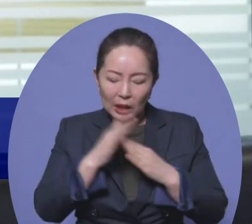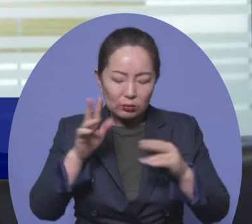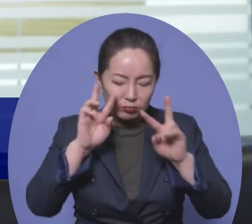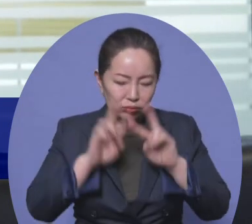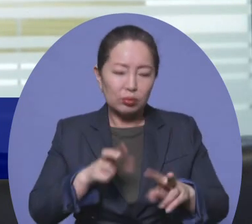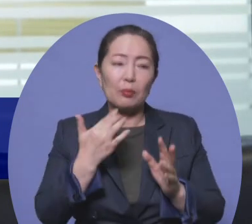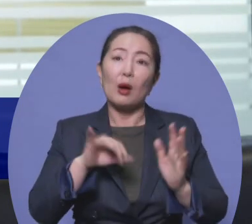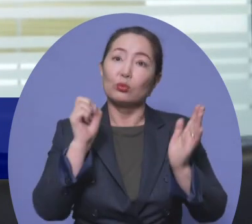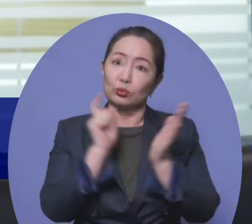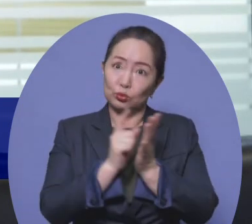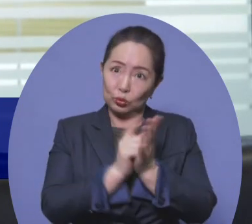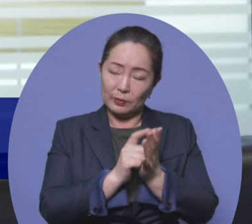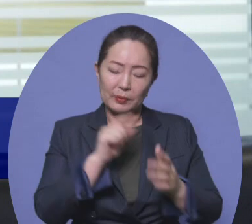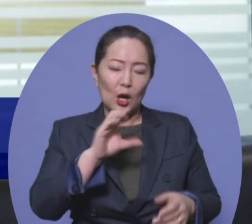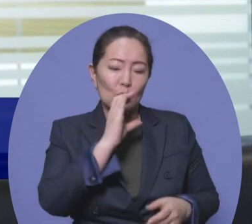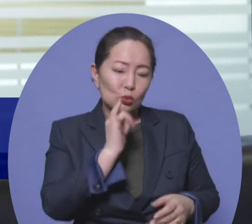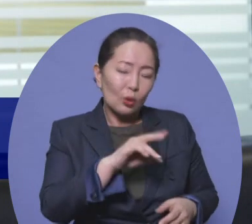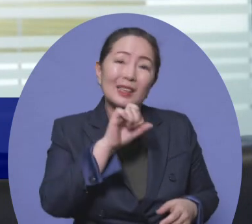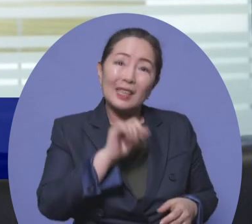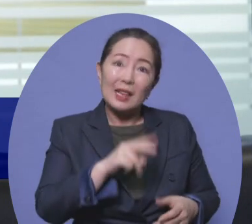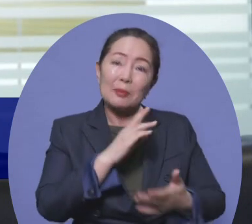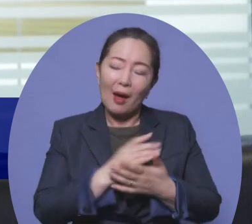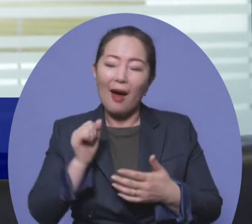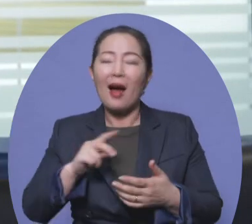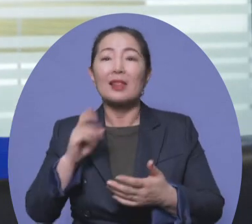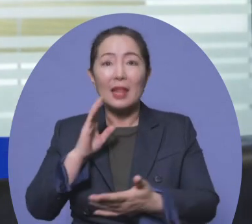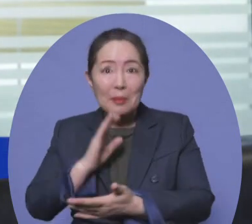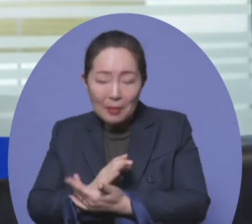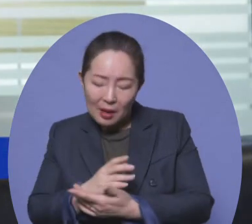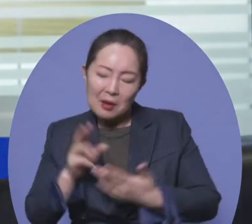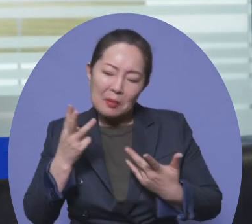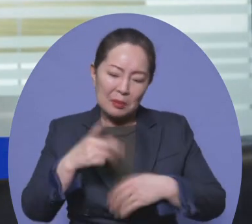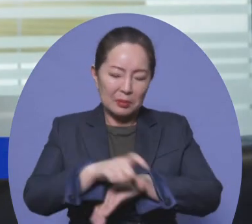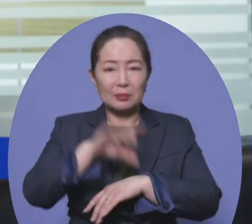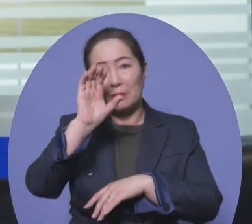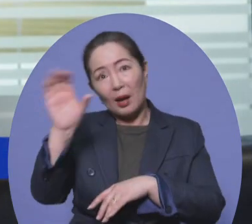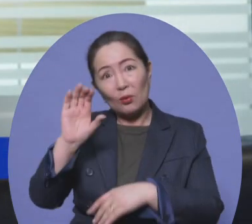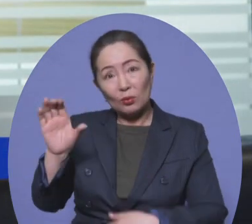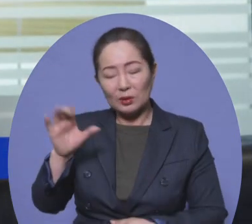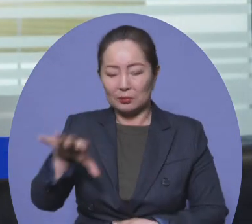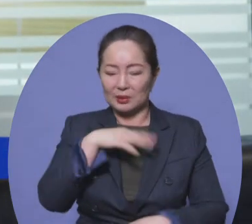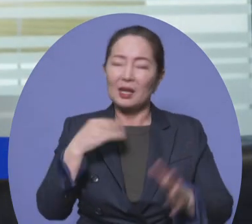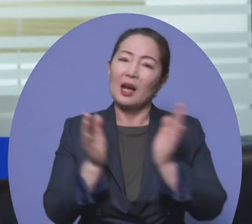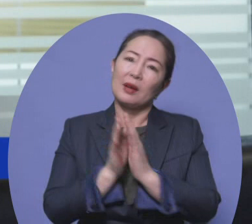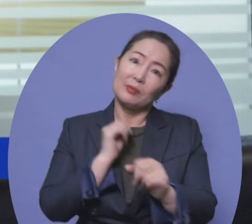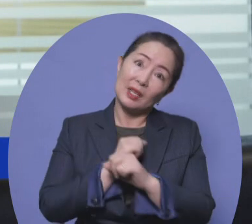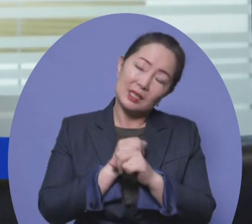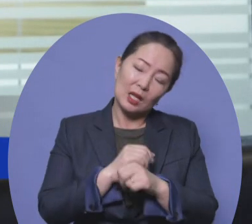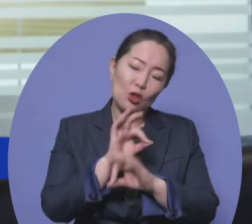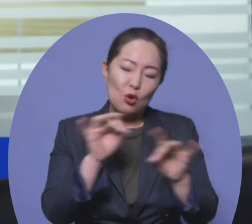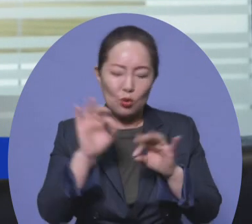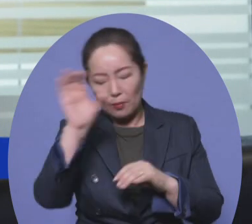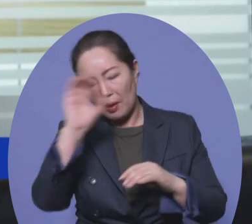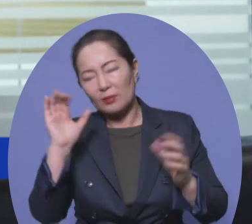чухал. А мэдээж сул тал байгаа, давалтаа төтгөлтэй тэр юмнуудыгаа одоо магадгүй одоо мэрэгчлэн байвал бид нараас бид нартай хамтарч ажиллаад өөр